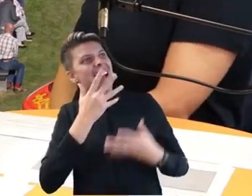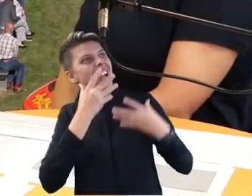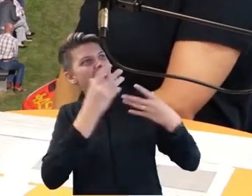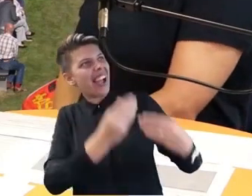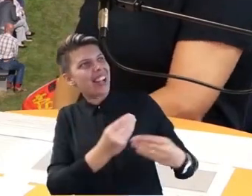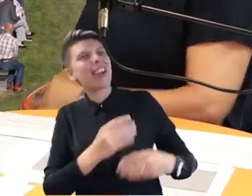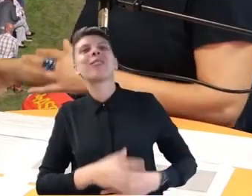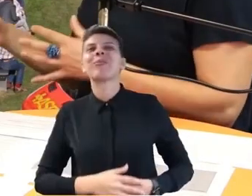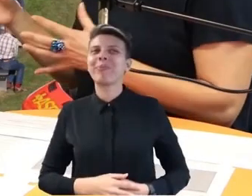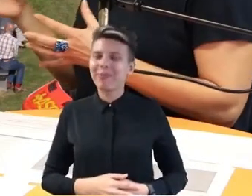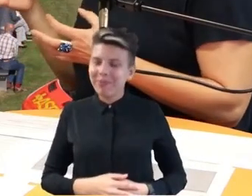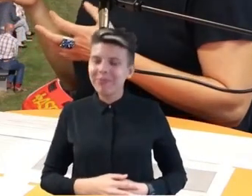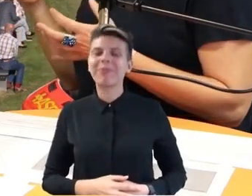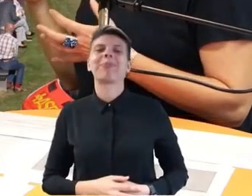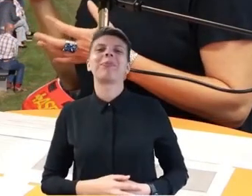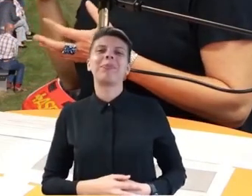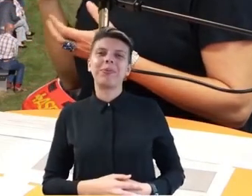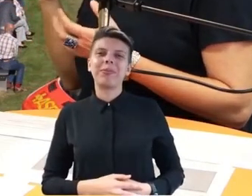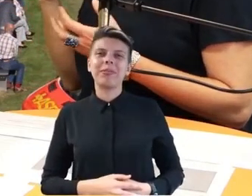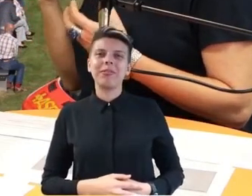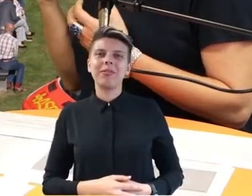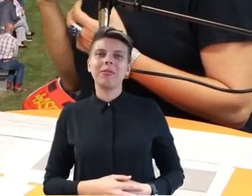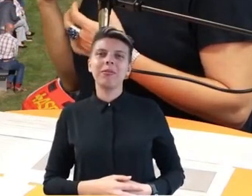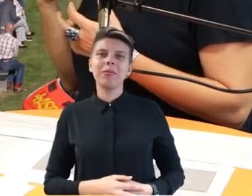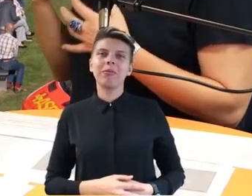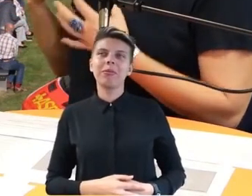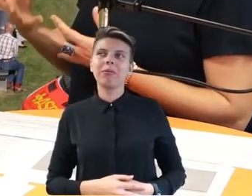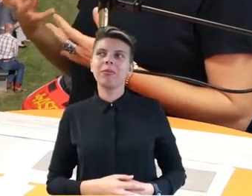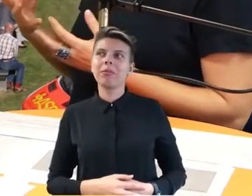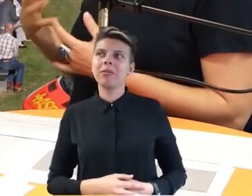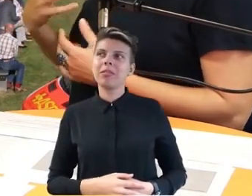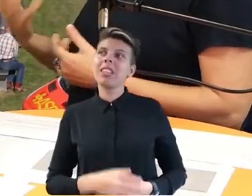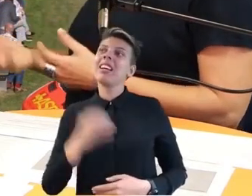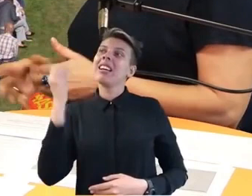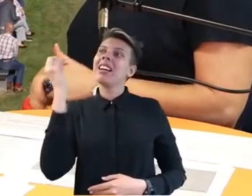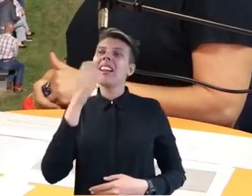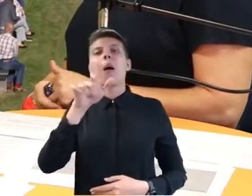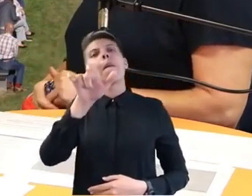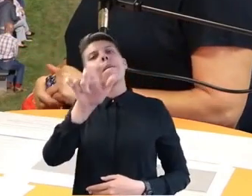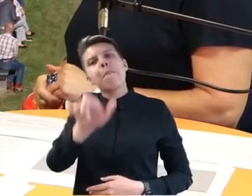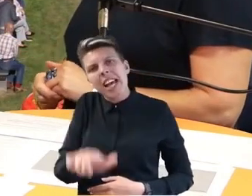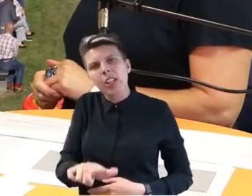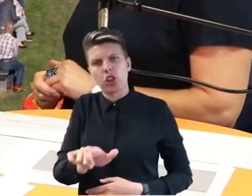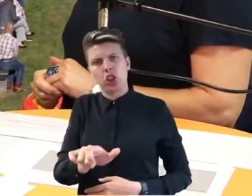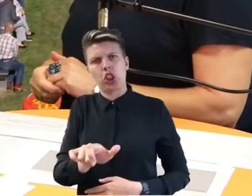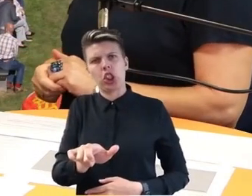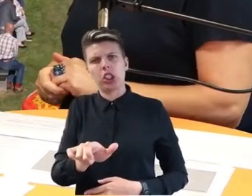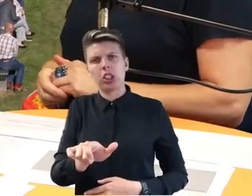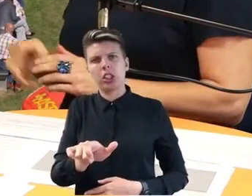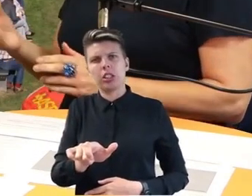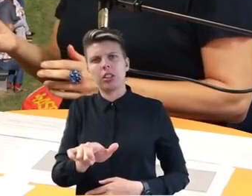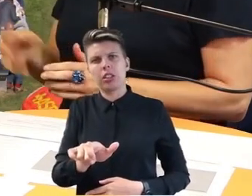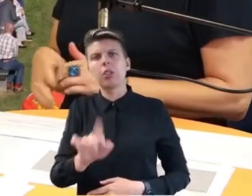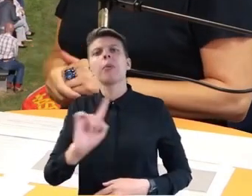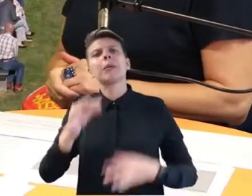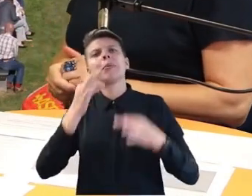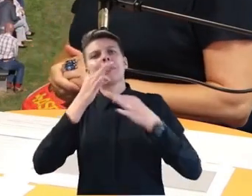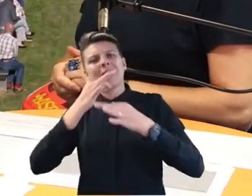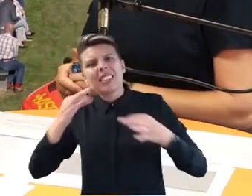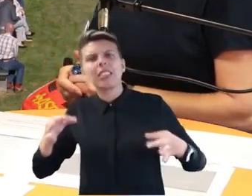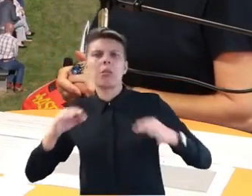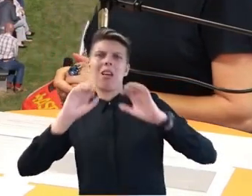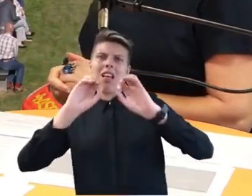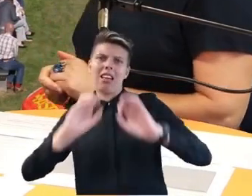weil letztendlich dieser punkt mit den menschen den sollte man noch mal ein bisschen näher erläutern das wollen sie auch